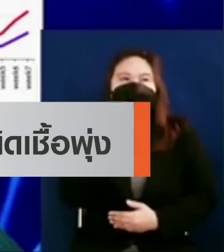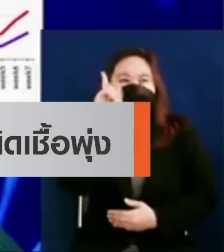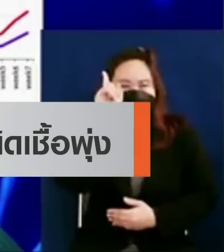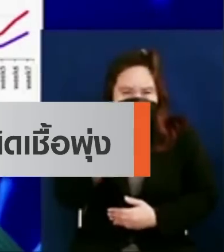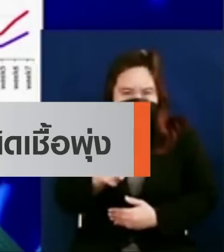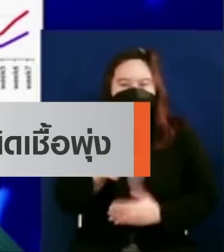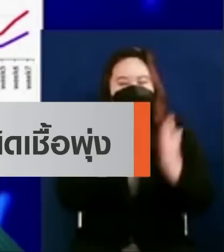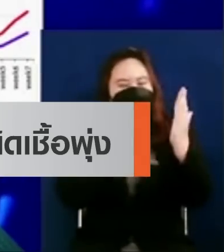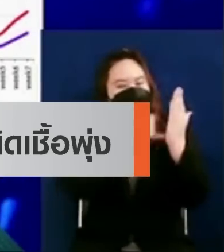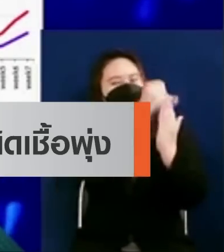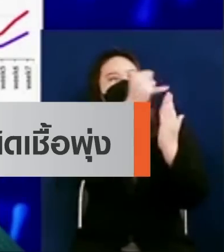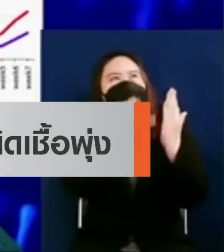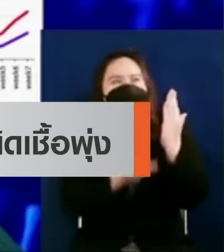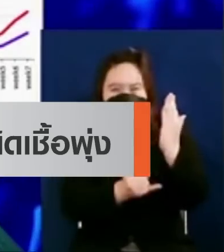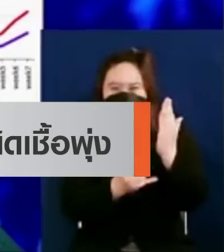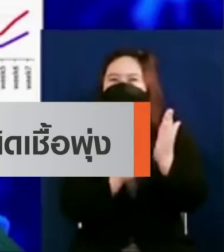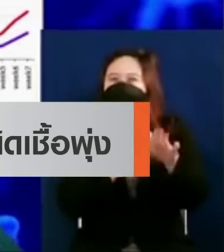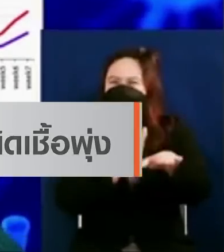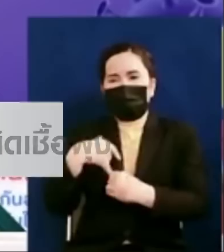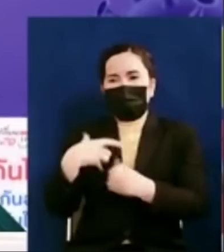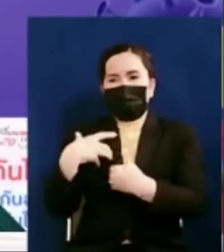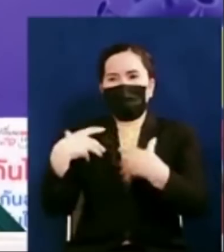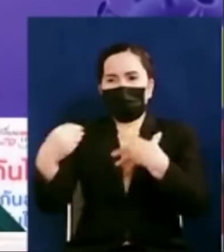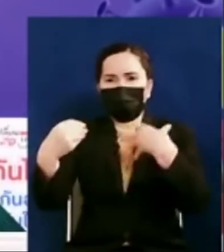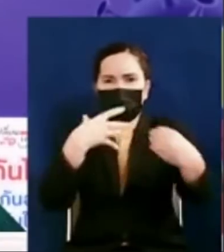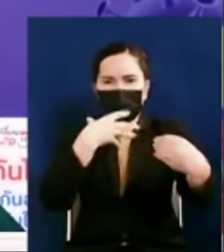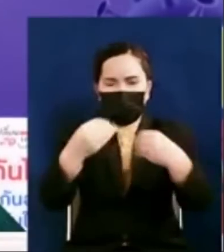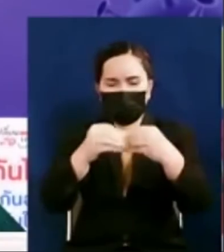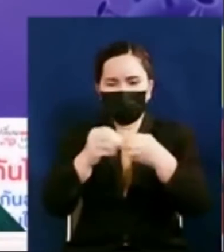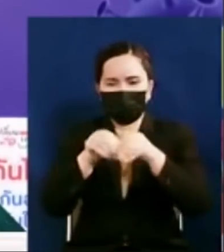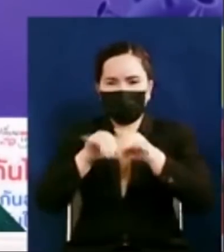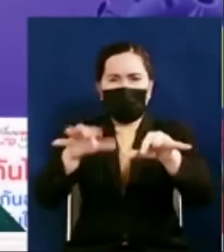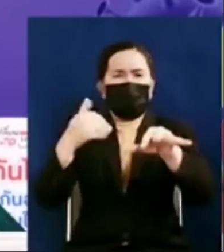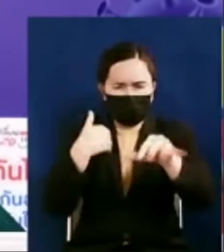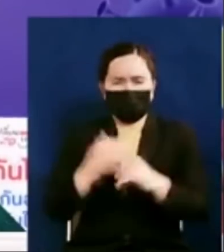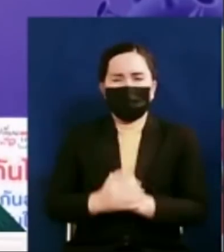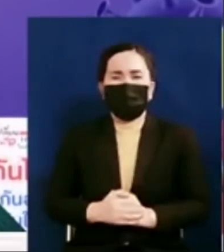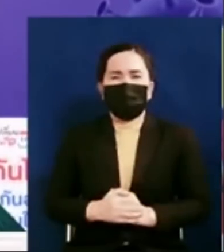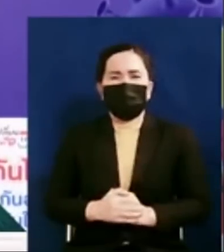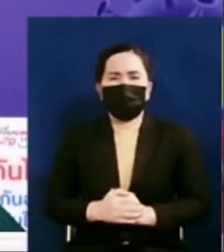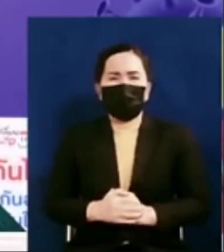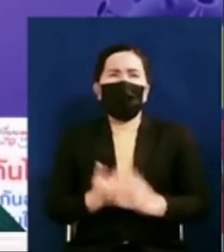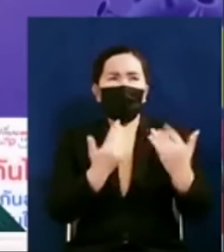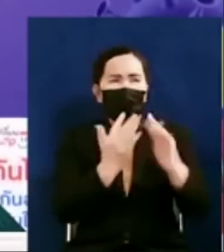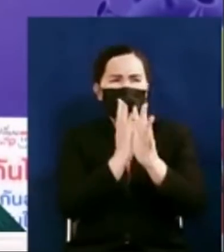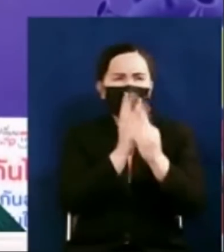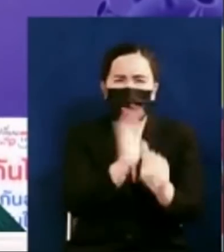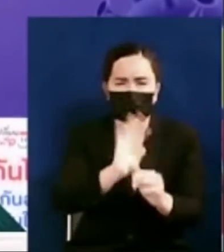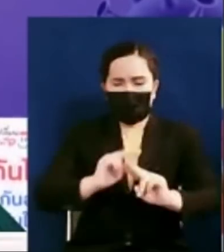ศหากเข้าประเทศต้องปรับตัวในสถานที่กักกันโรคฟังเสียงของรองปลัดกระทรวงสาธารณสุข